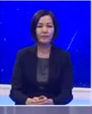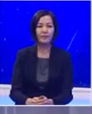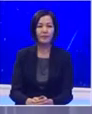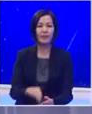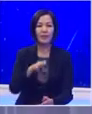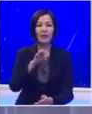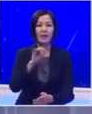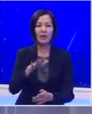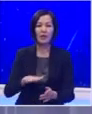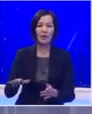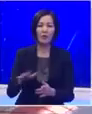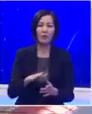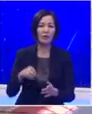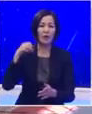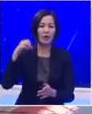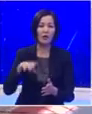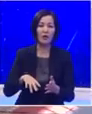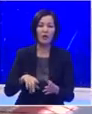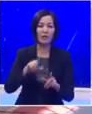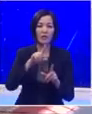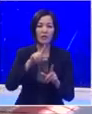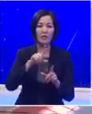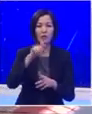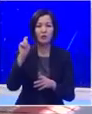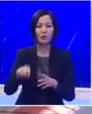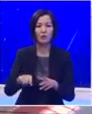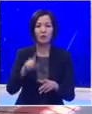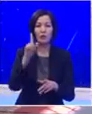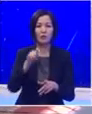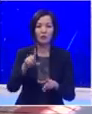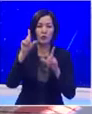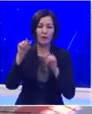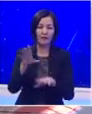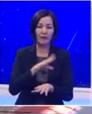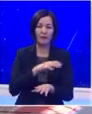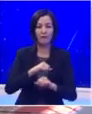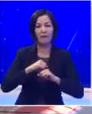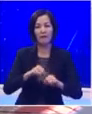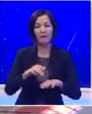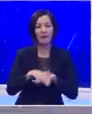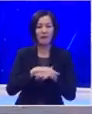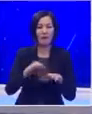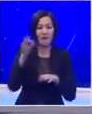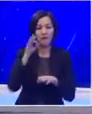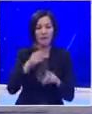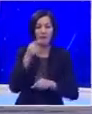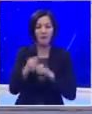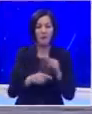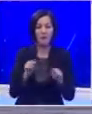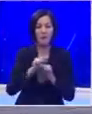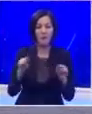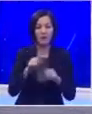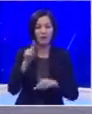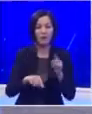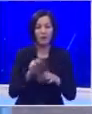Талғар ауданынан Ауған соғысына 100-ге жуық адам аттанған. Оның жартысы сол майданда қаза тапты. Олардың ерлігін ел есінде қалдырып, кейінгі ұрпақты